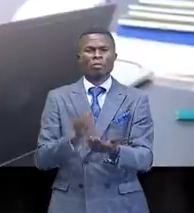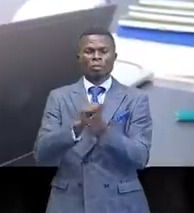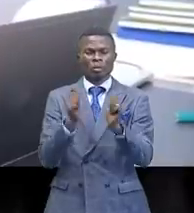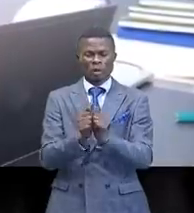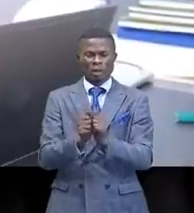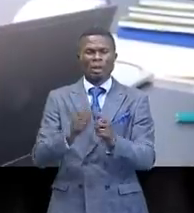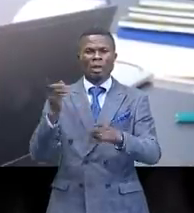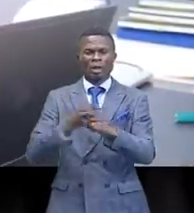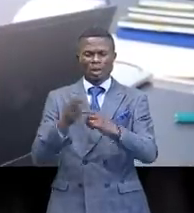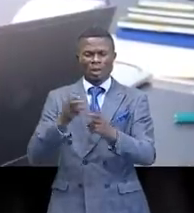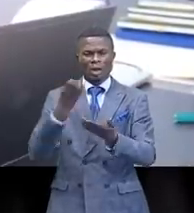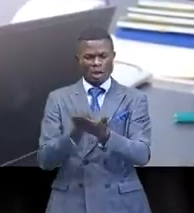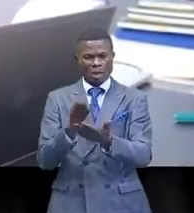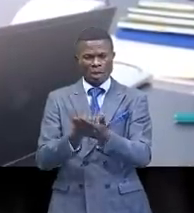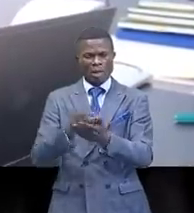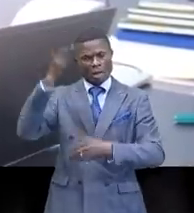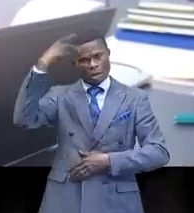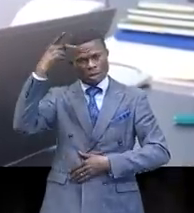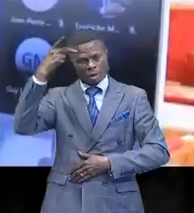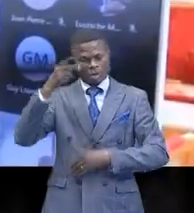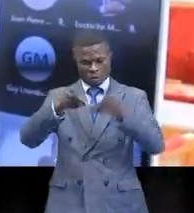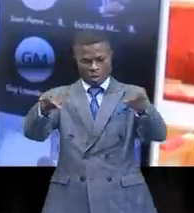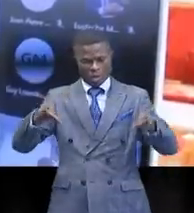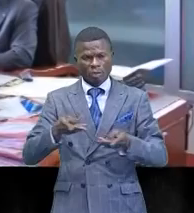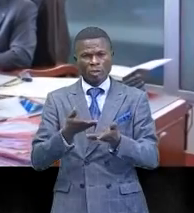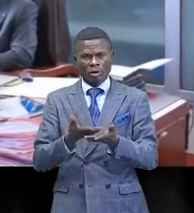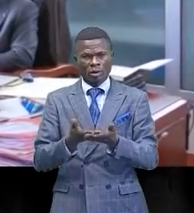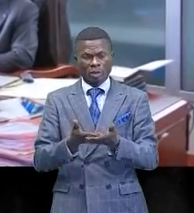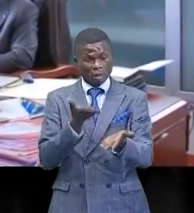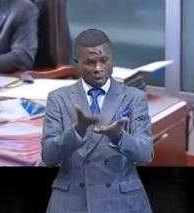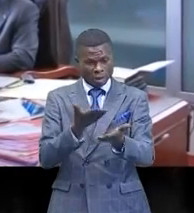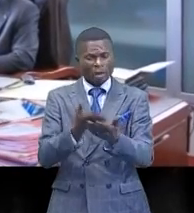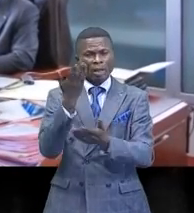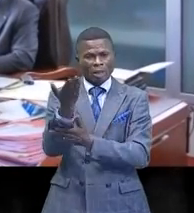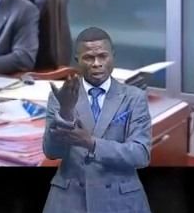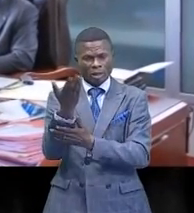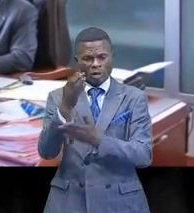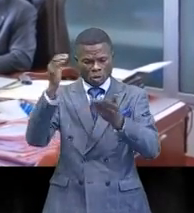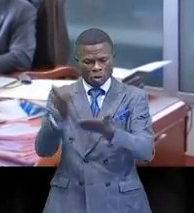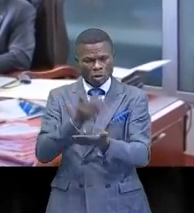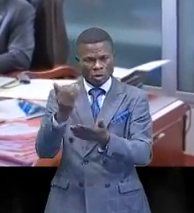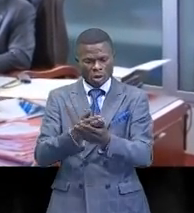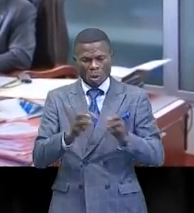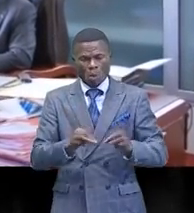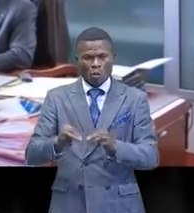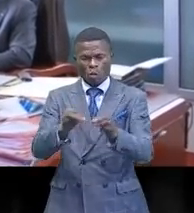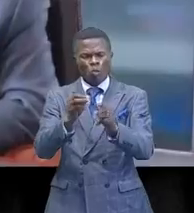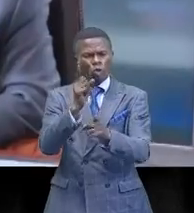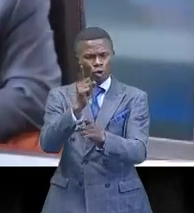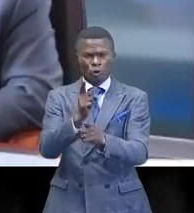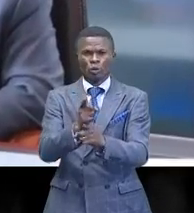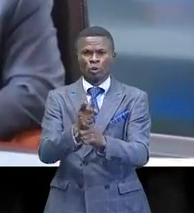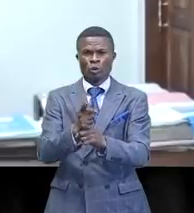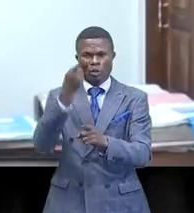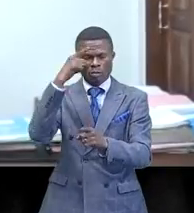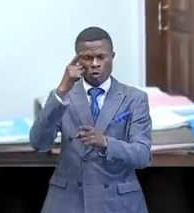qui régorge l'aspect économique de la politique environnementale. Ceci exige l'exploitation de mécanismes appropriés